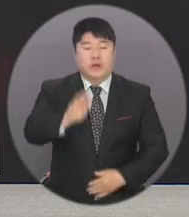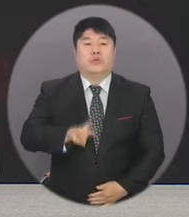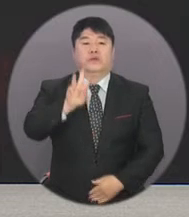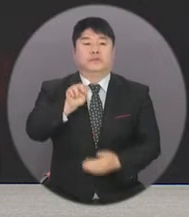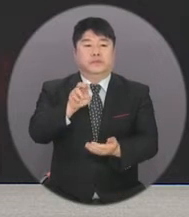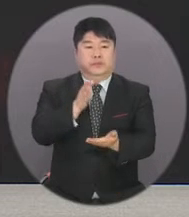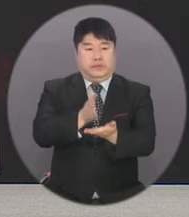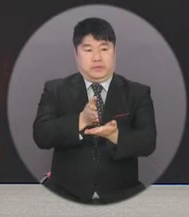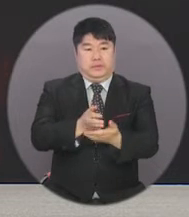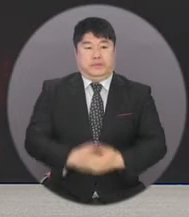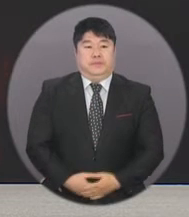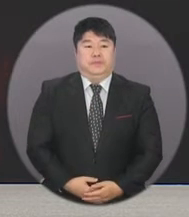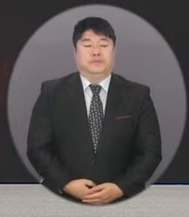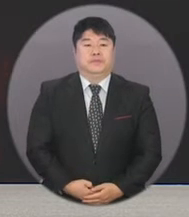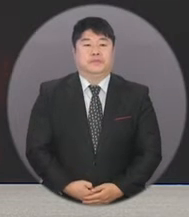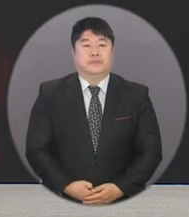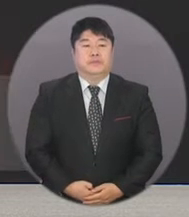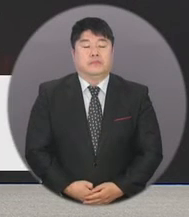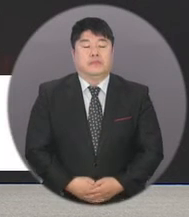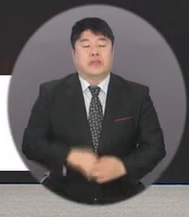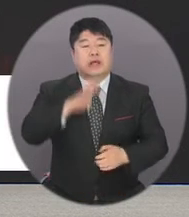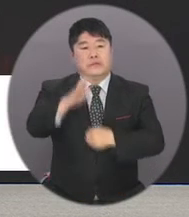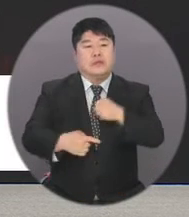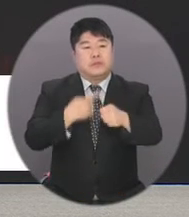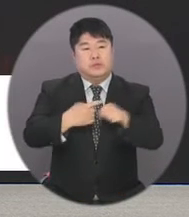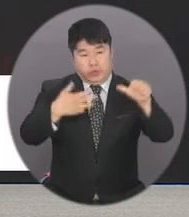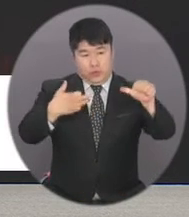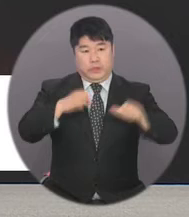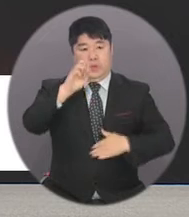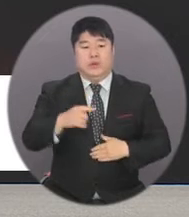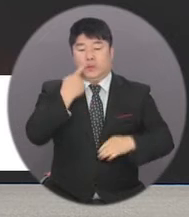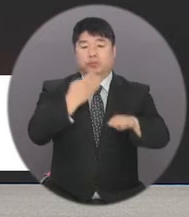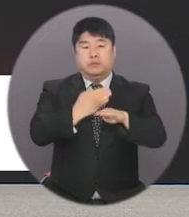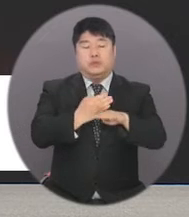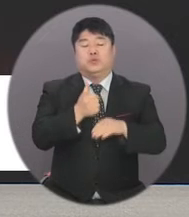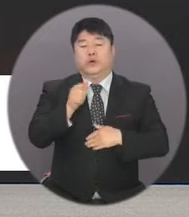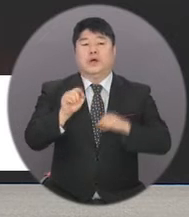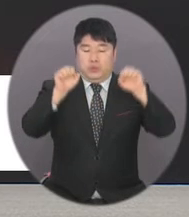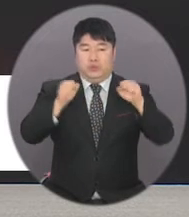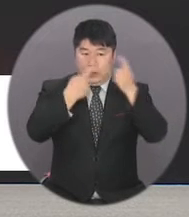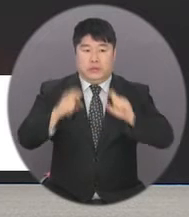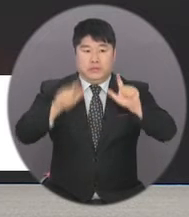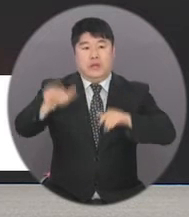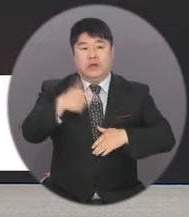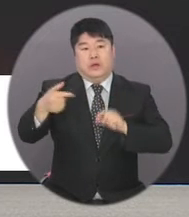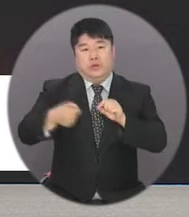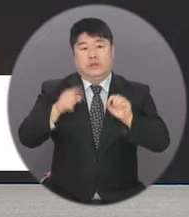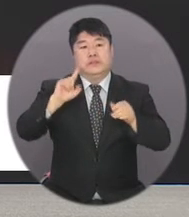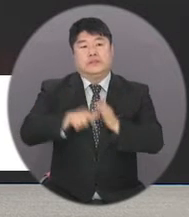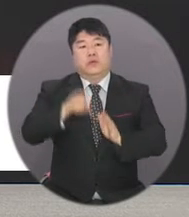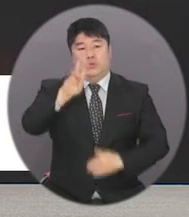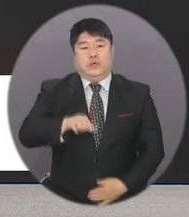여러분 안녕하십니까? 광주 MBC 뉴스데스크입니다. 41주년 5.18 광주 민주화운동 기념일을 하루 앞두고 이 시각